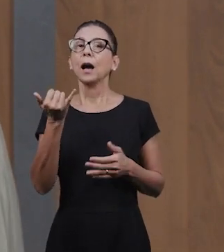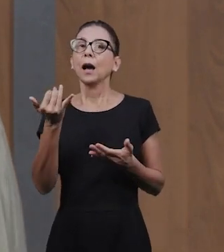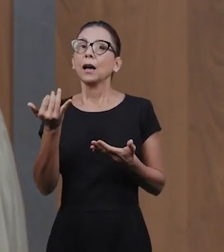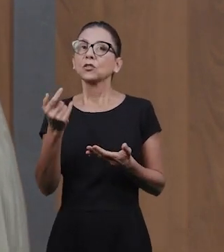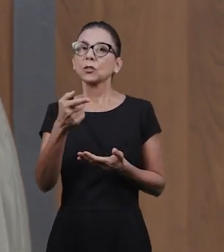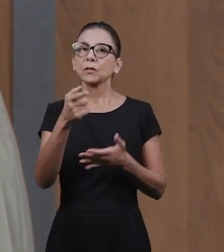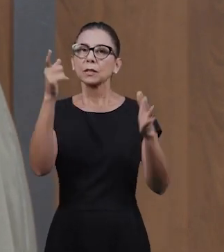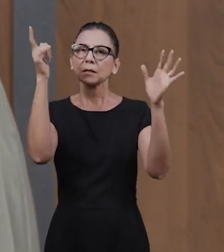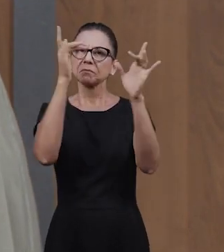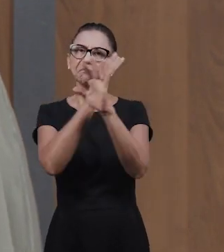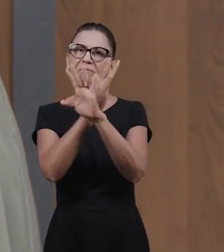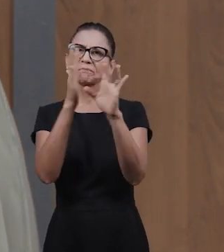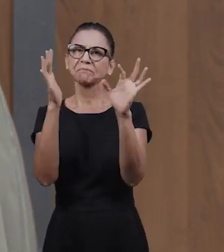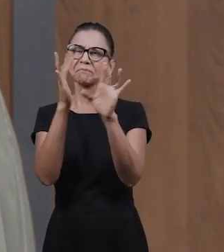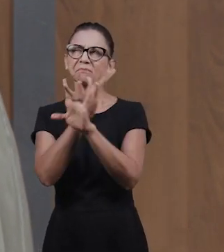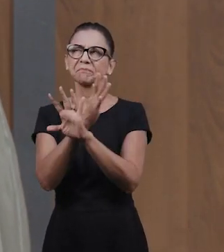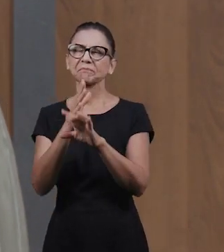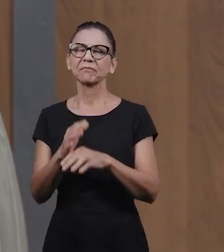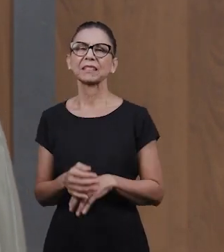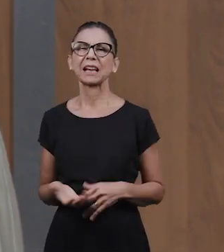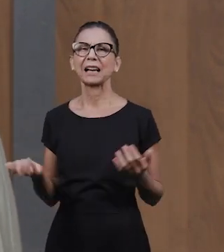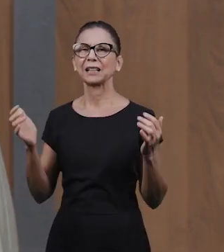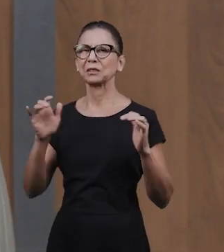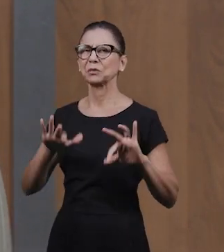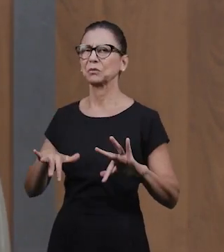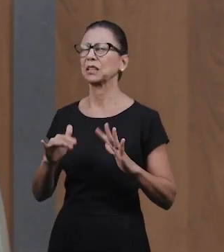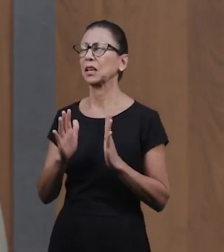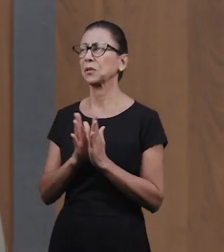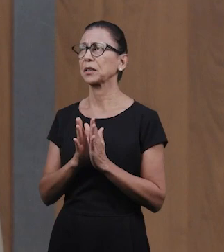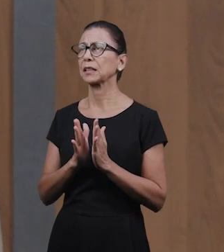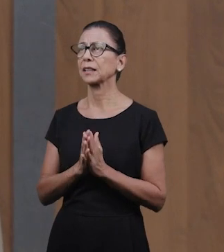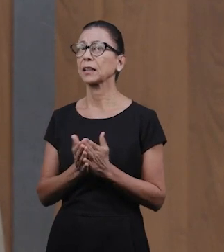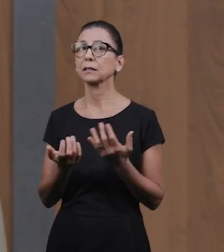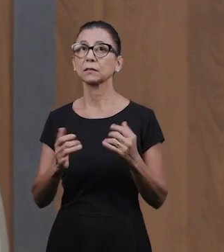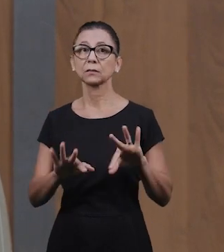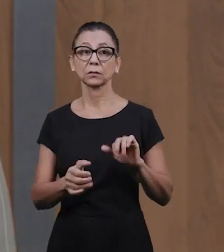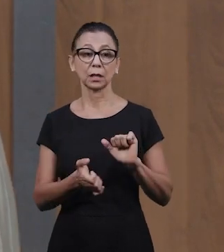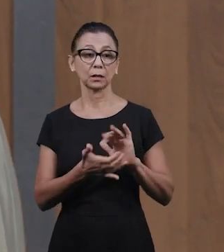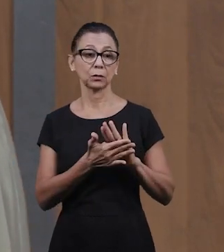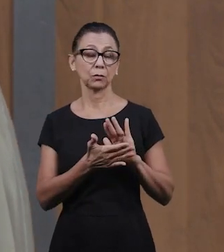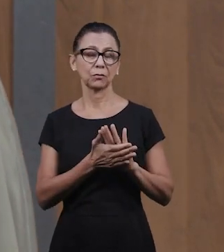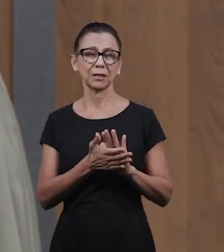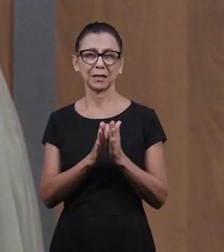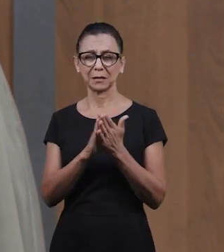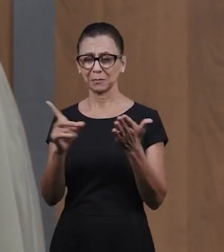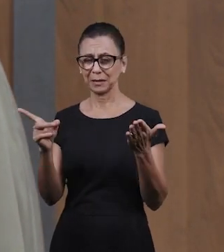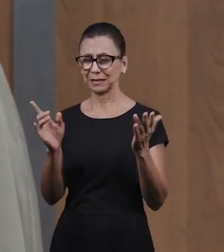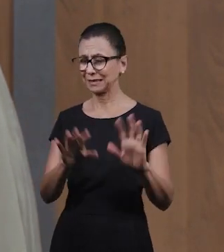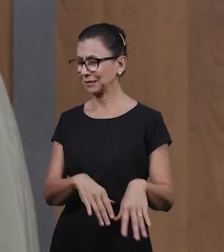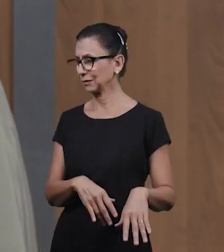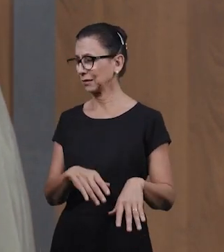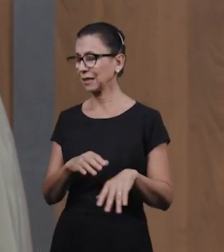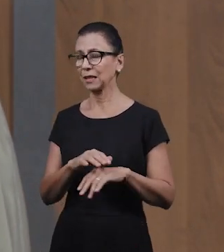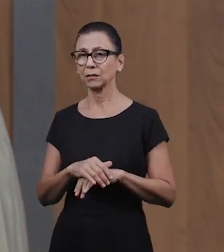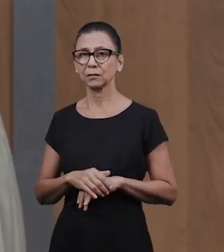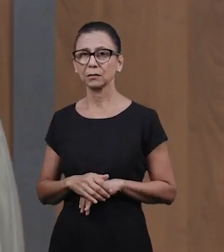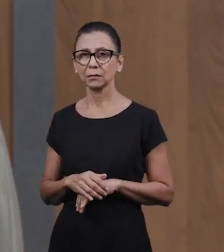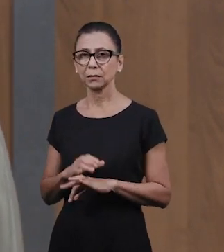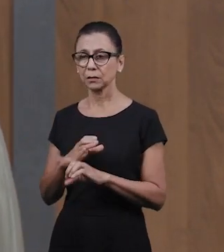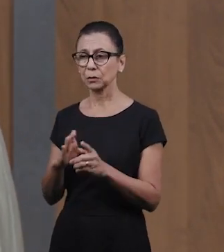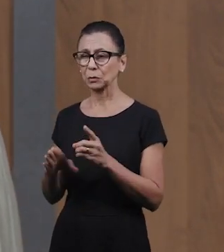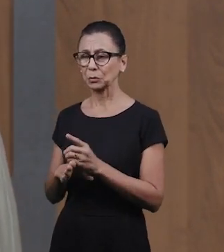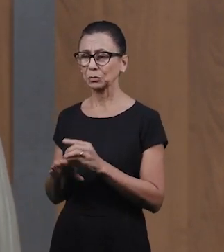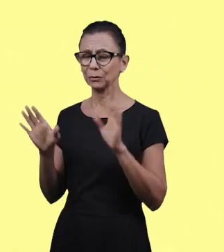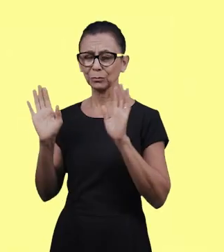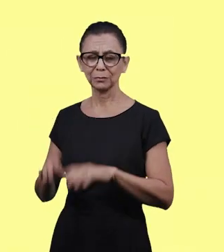ça. Soudain, nous tombons dans un sommeil spirituel et n'arrivons plus à prier, à louer Dieu, lire la parole, aller au